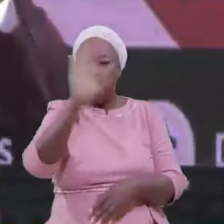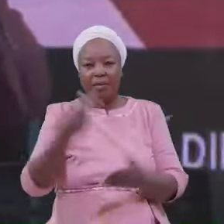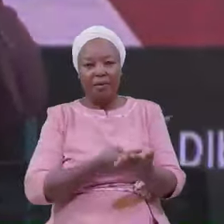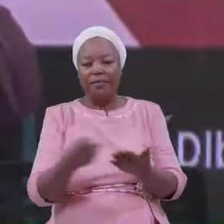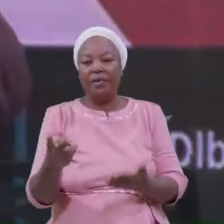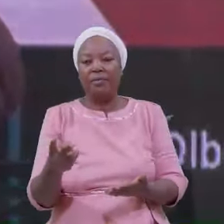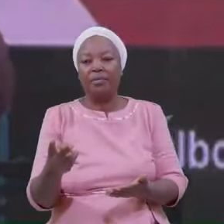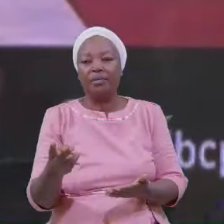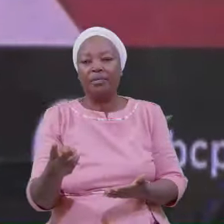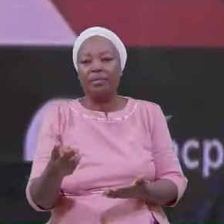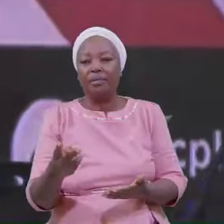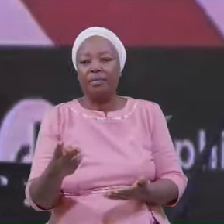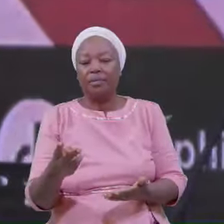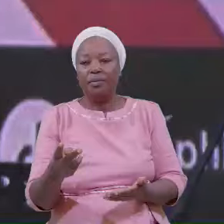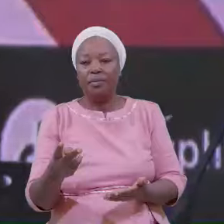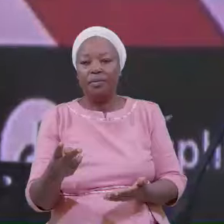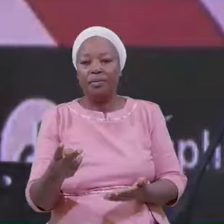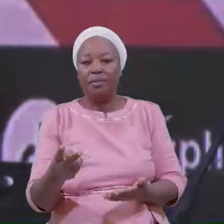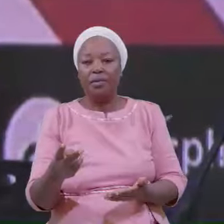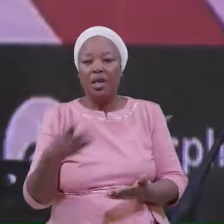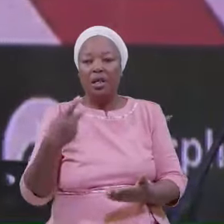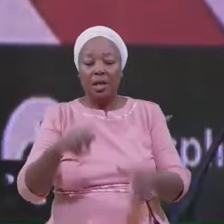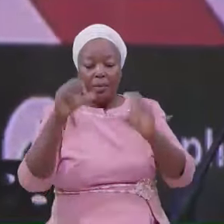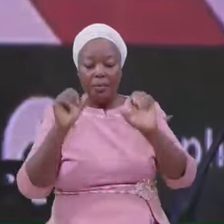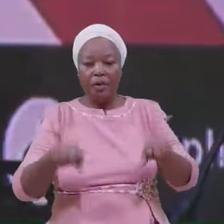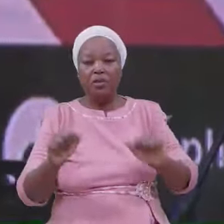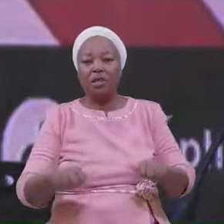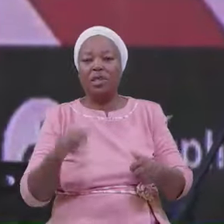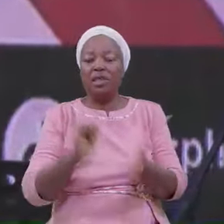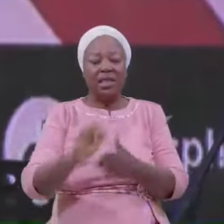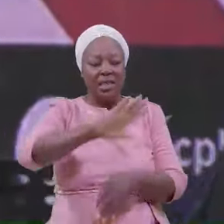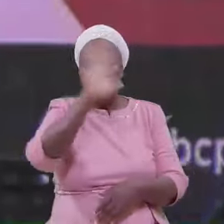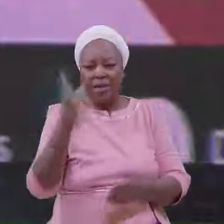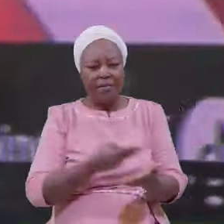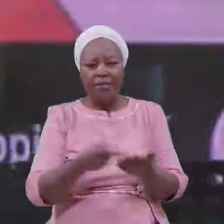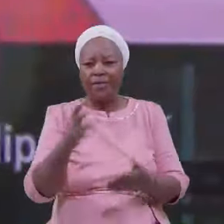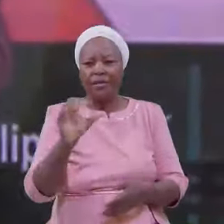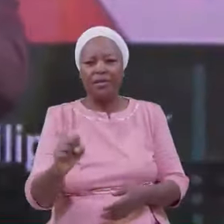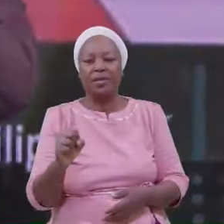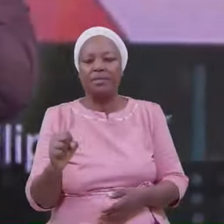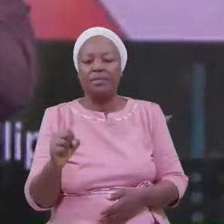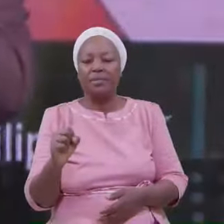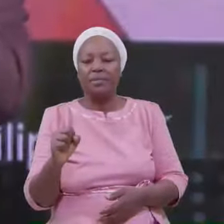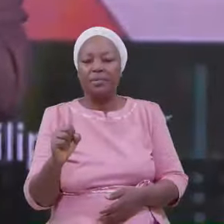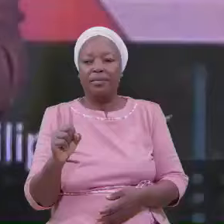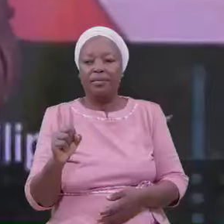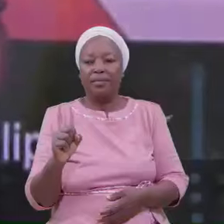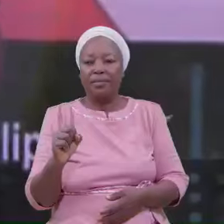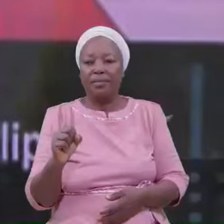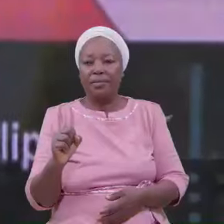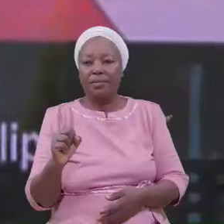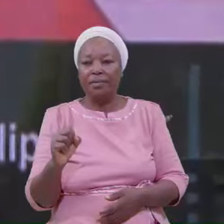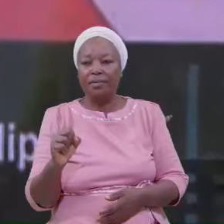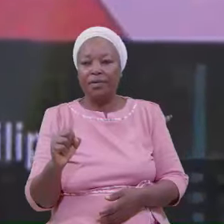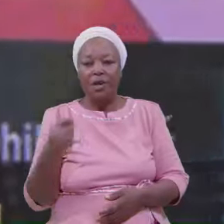hindi nagbabagong posibilidad. The possibilities that never fail. Lahat ng posibilidad ay pwedeng mangyari. He did it in the